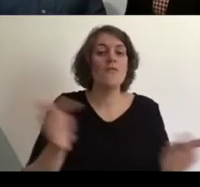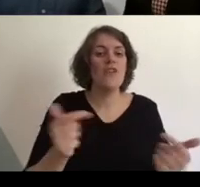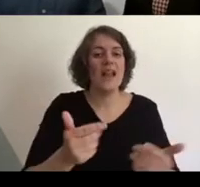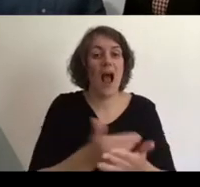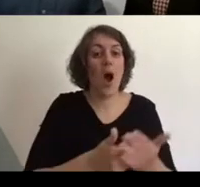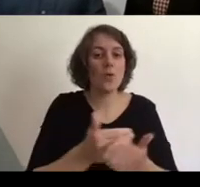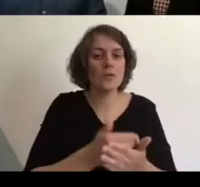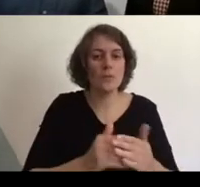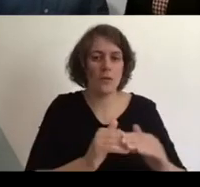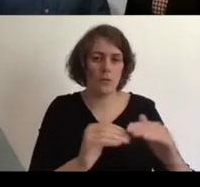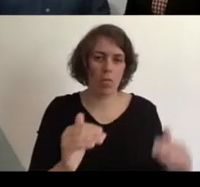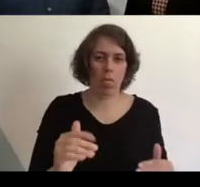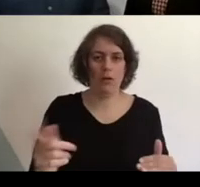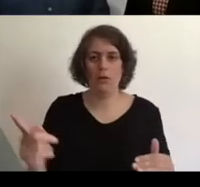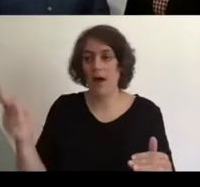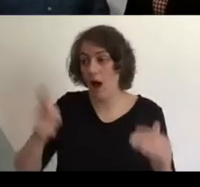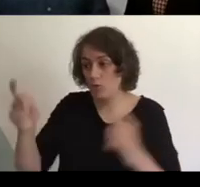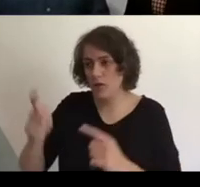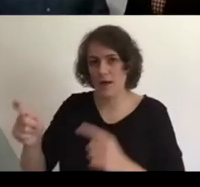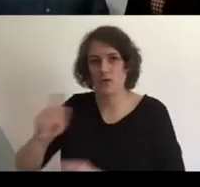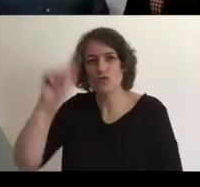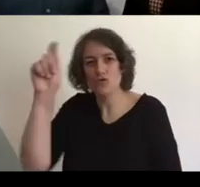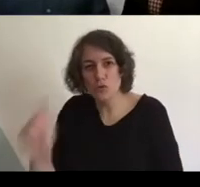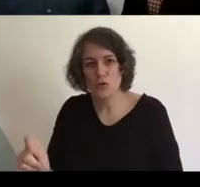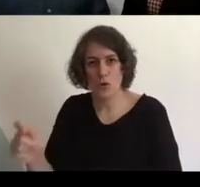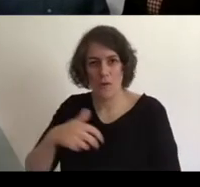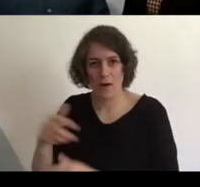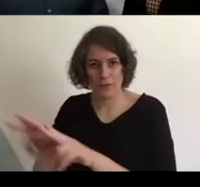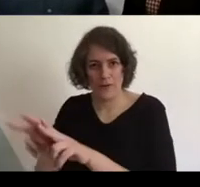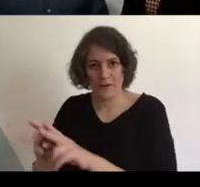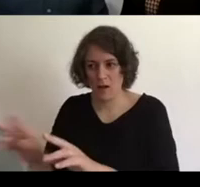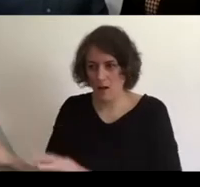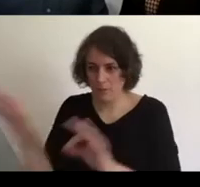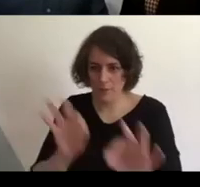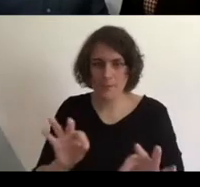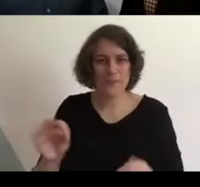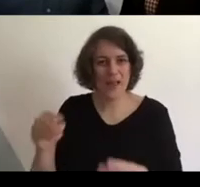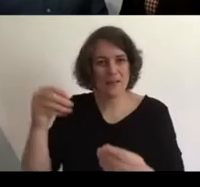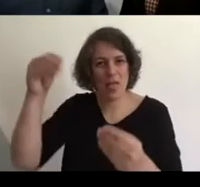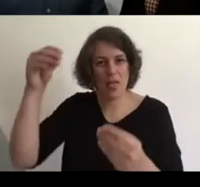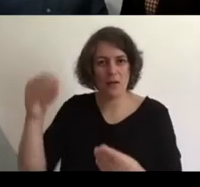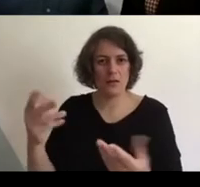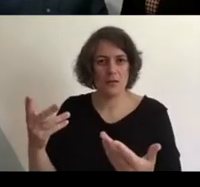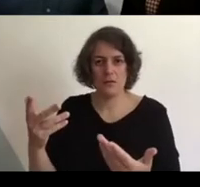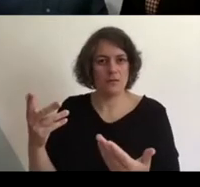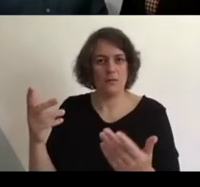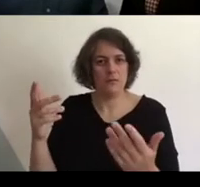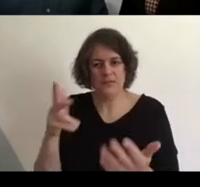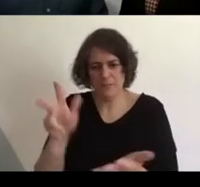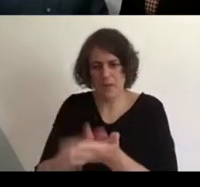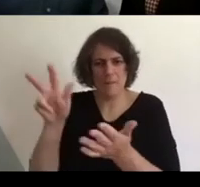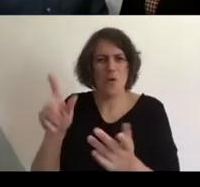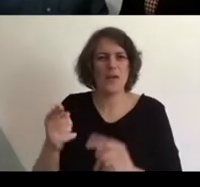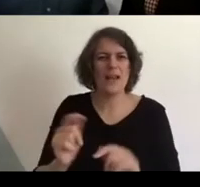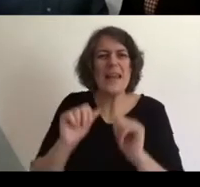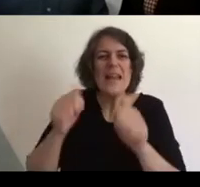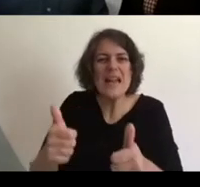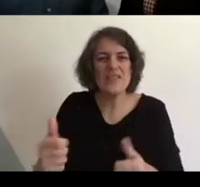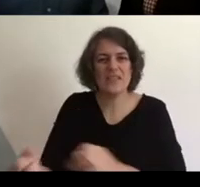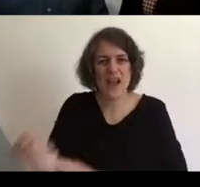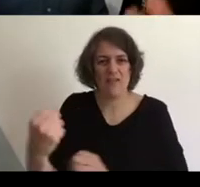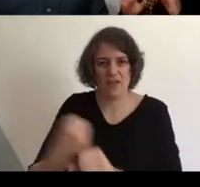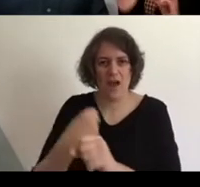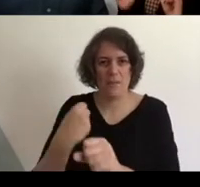der bekommt diesen Status in Deutschland nicht anerkannt und arbeitet als Hilfskraft, obwohl er eigentlich quasi